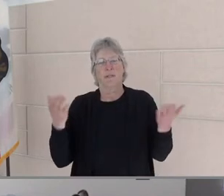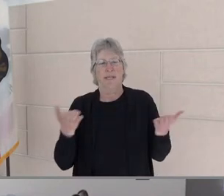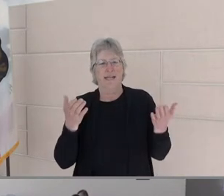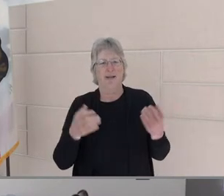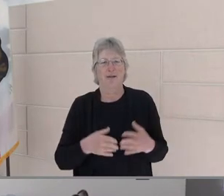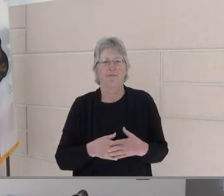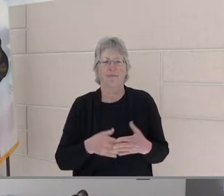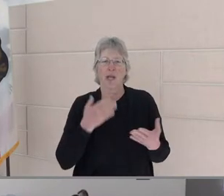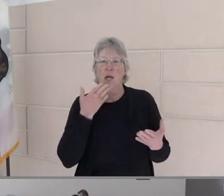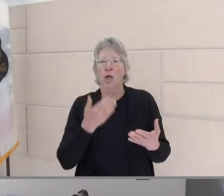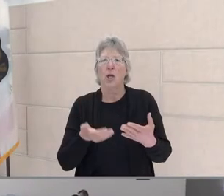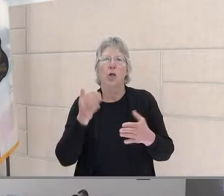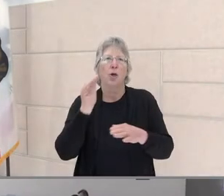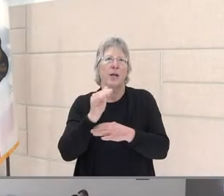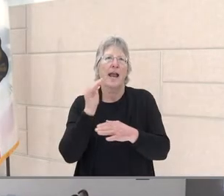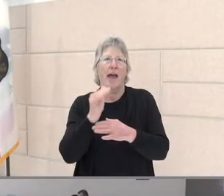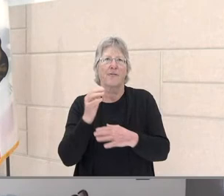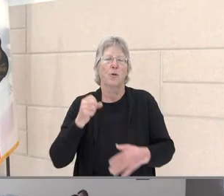មួយ